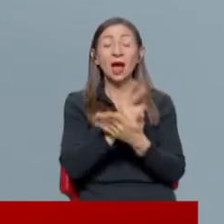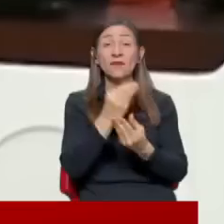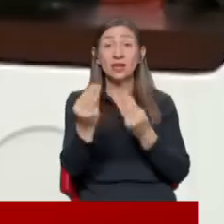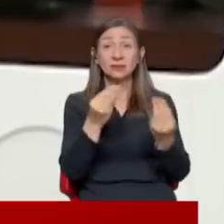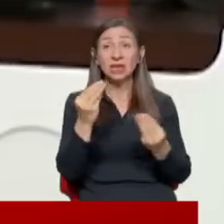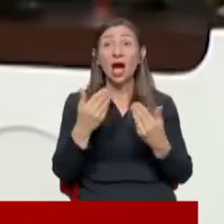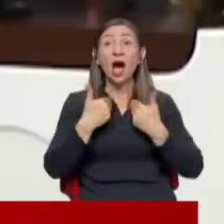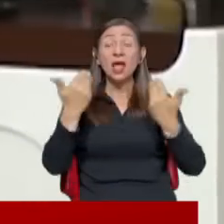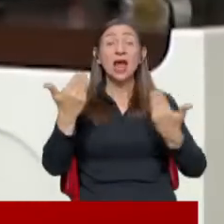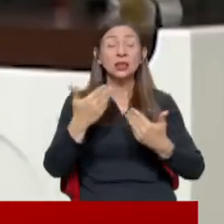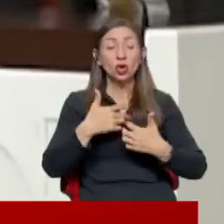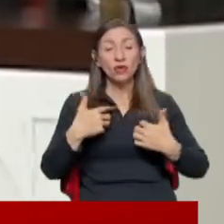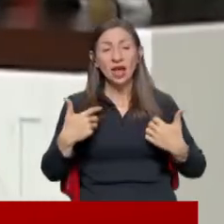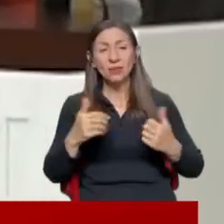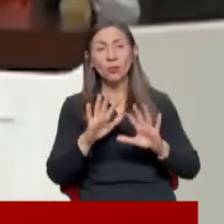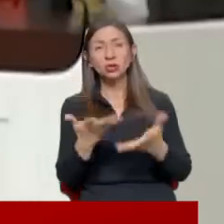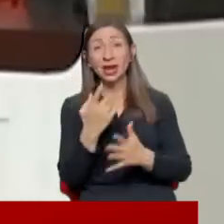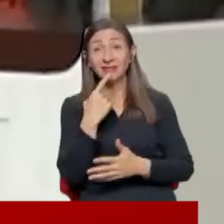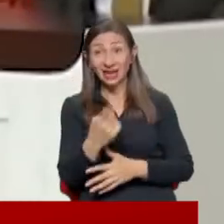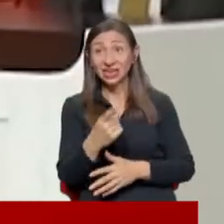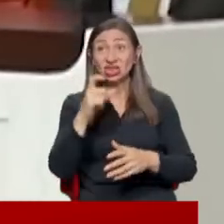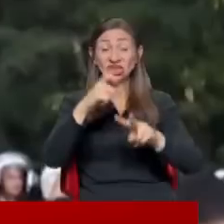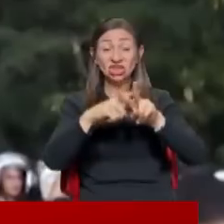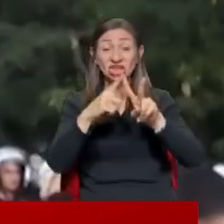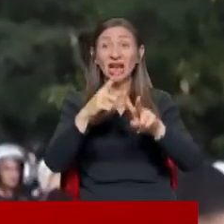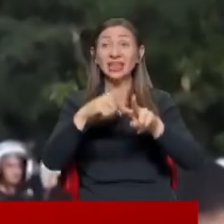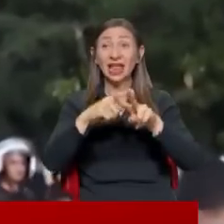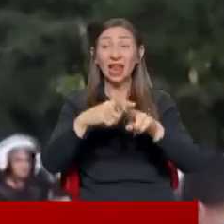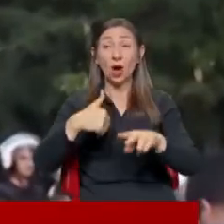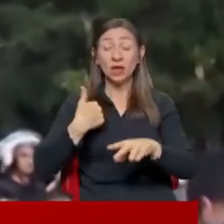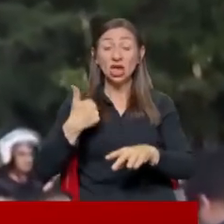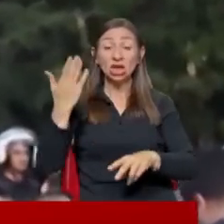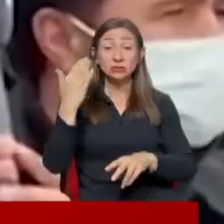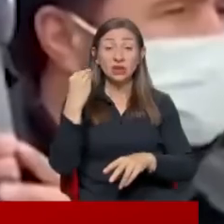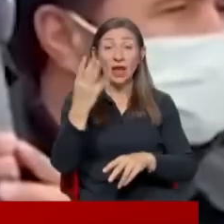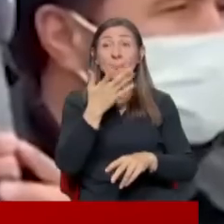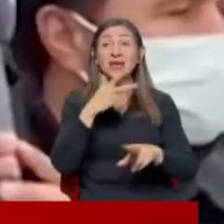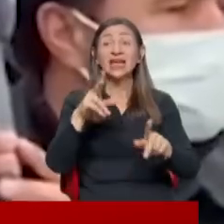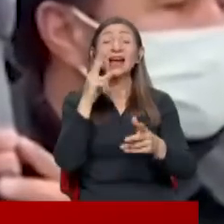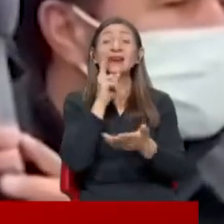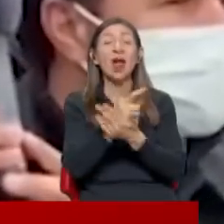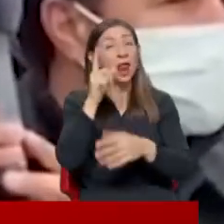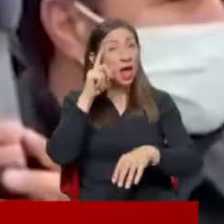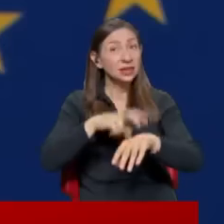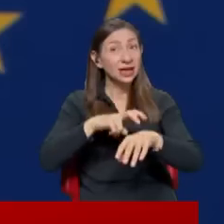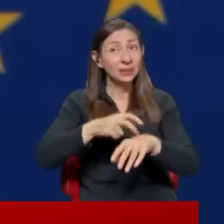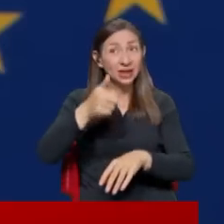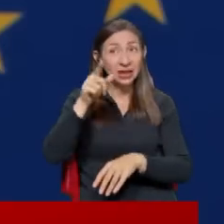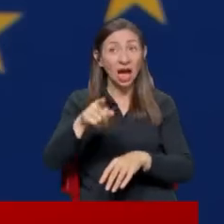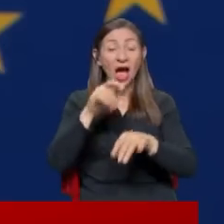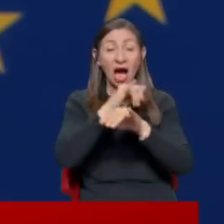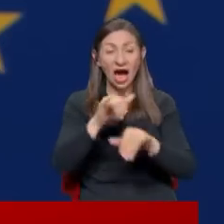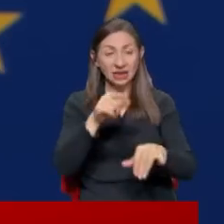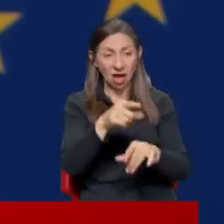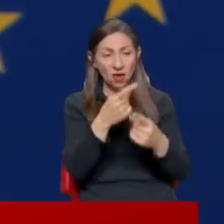verilmesi adalete güveni sarsar derken Can Atalay'ın avukatı geçmişte verilen benzer kararları hatırlattı bakana. Aynı